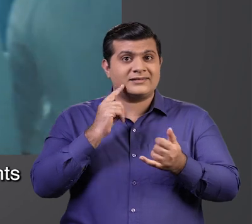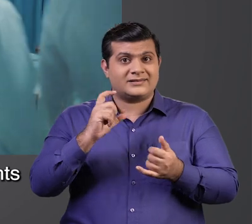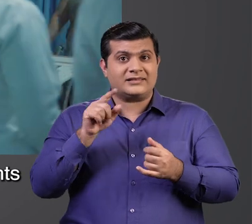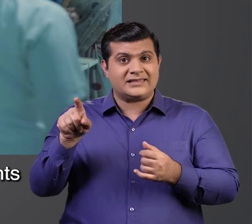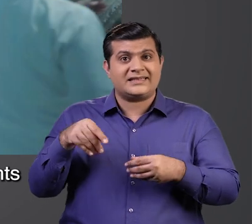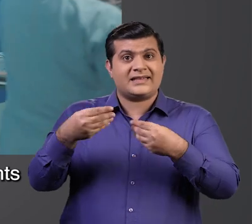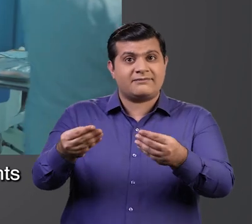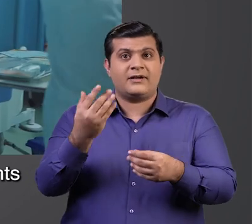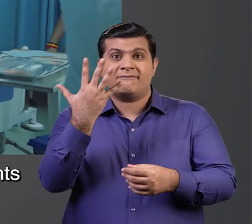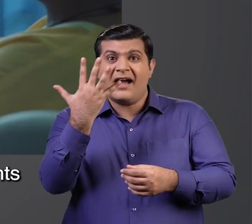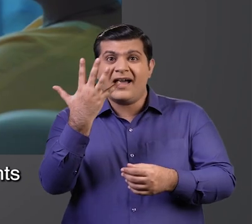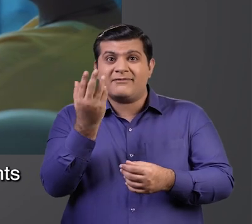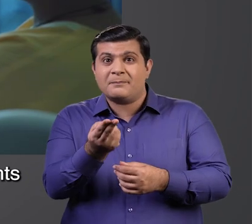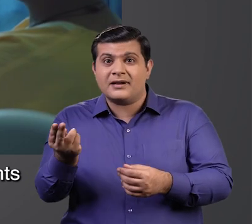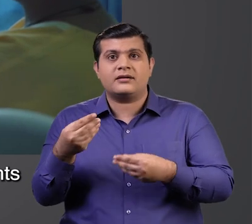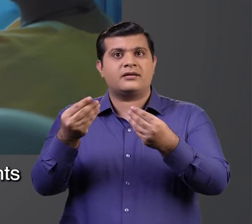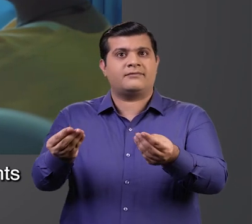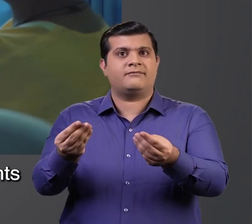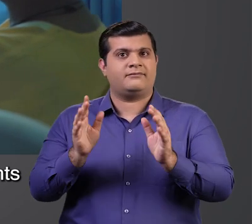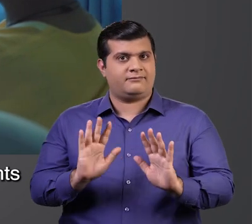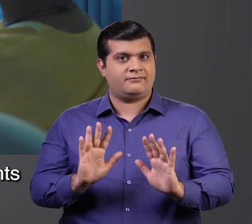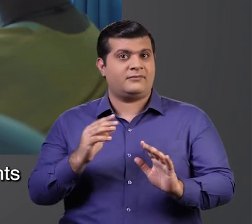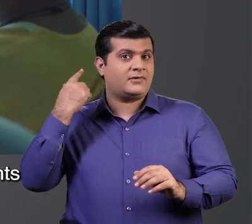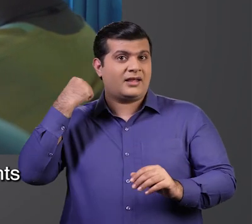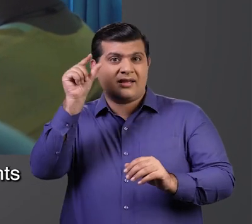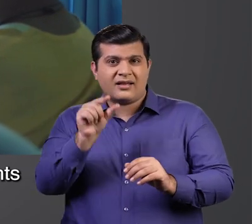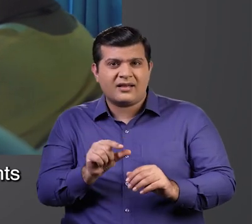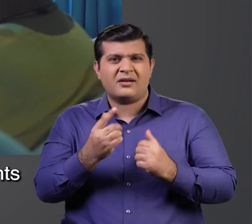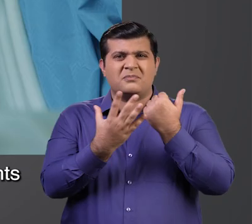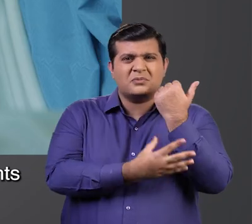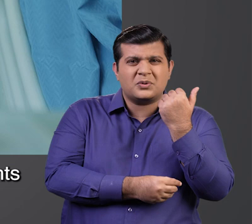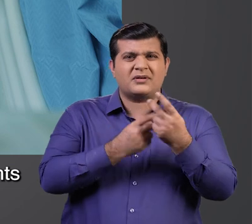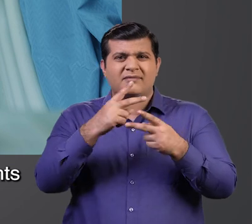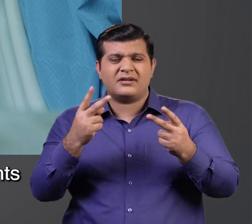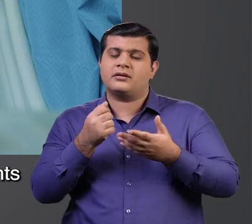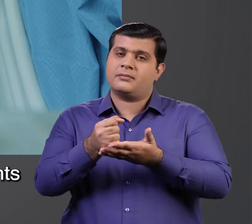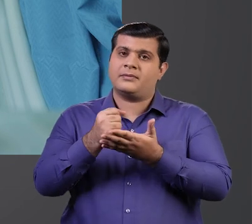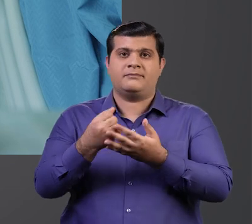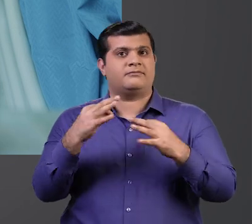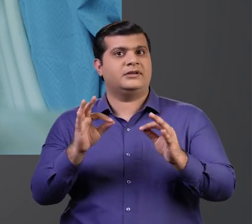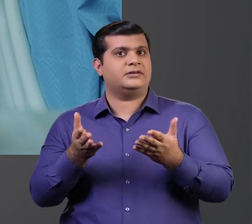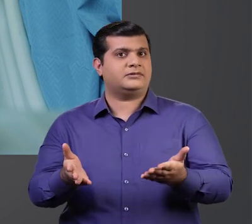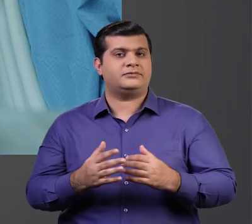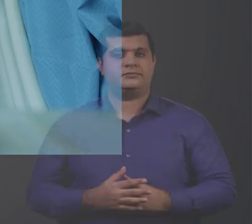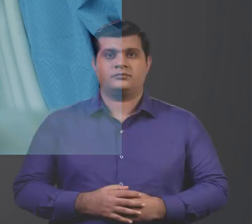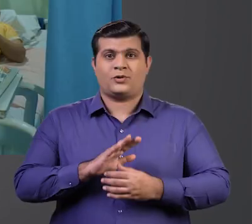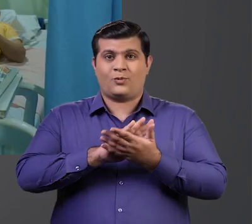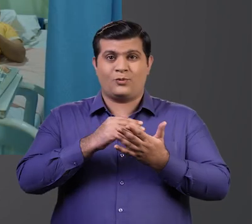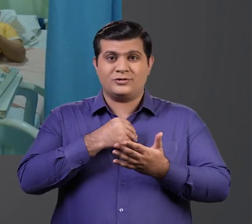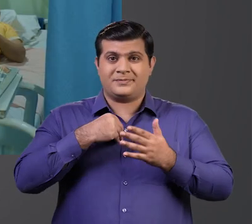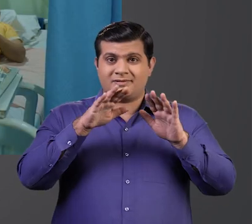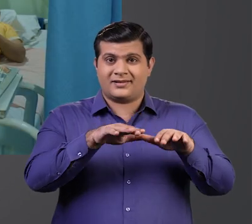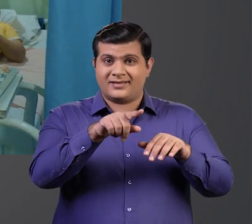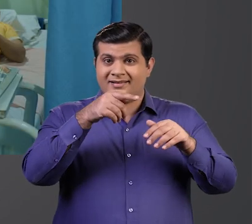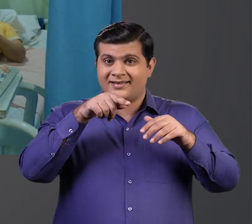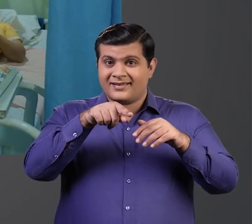ISIC भी अपनी ओर से स्पाइनल इंजरी वाले गरीब मरीजों को 5 निशुल्क बिस्तर उपलब्ध कराता है। मरीजों